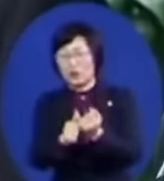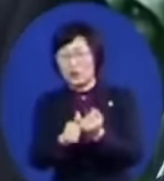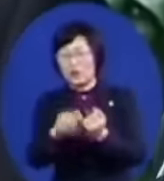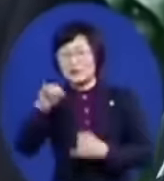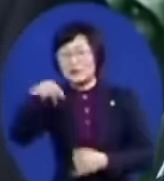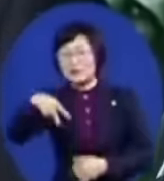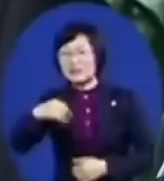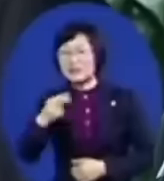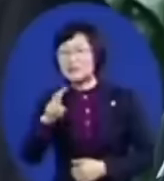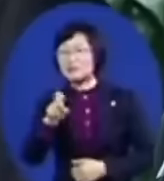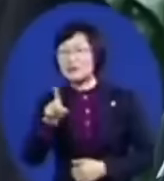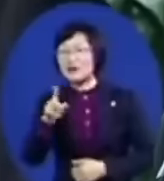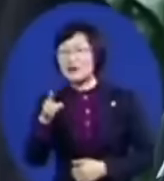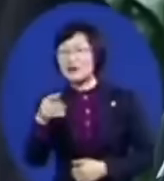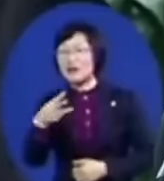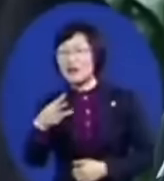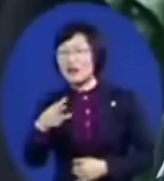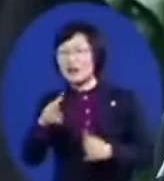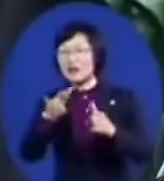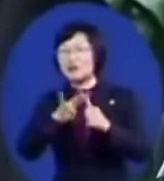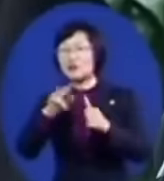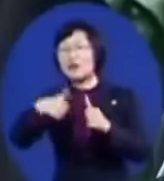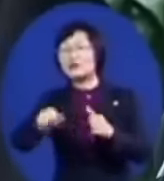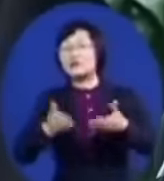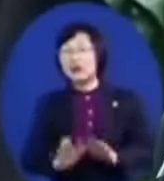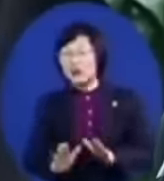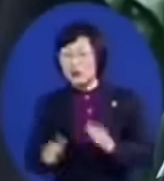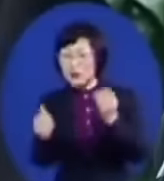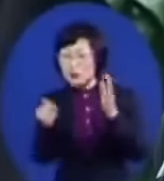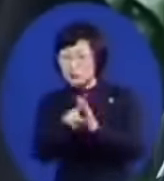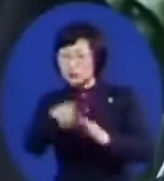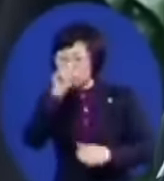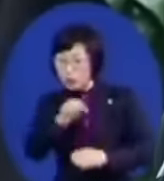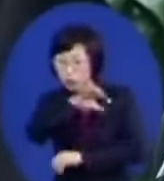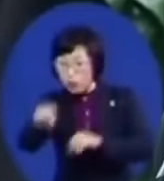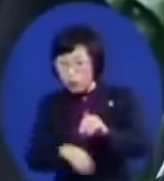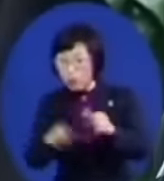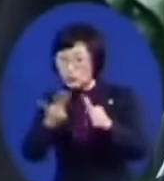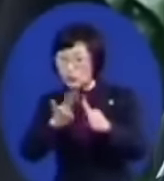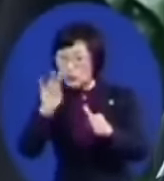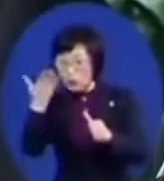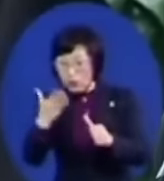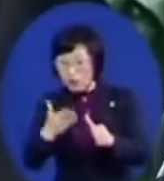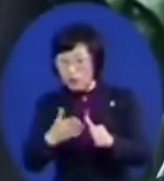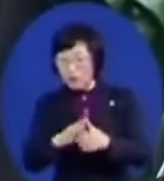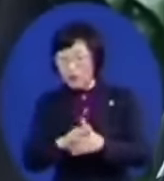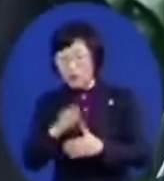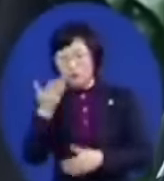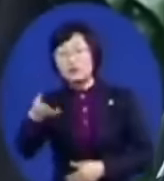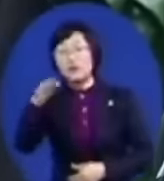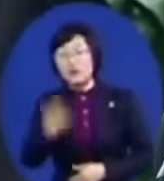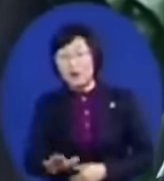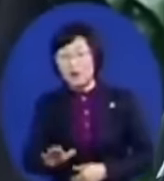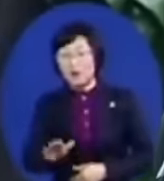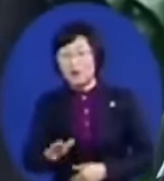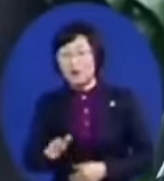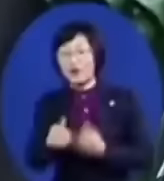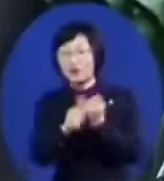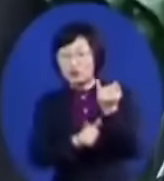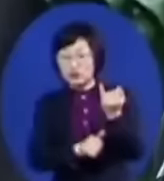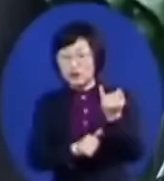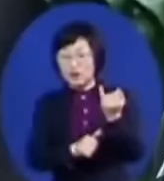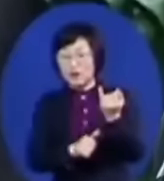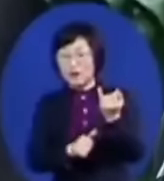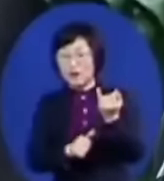믿음의 조상입니다. 그분이 어떻게 그런 일을 할 수 있습니까? 그러나 자기 마누라고 자기